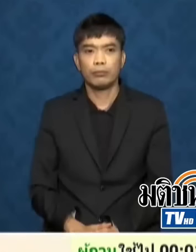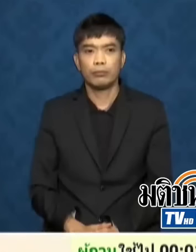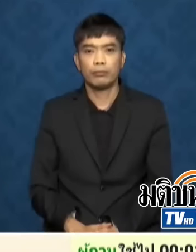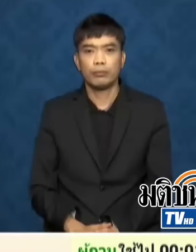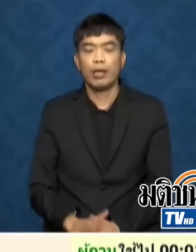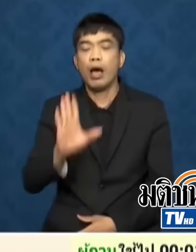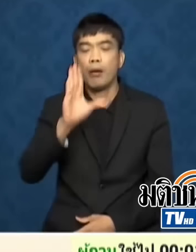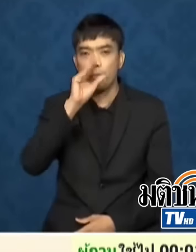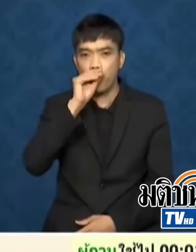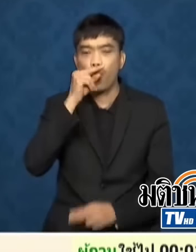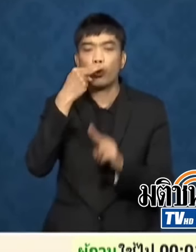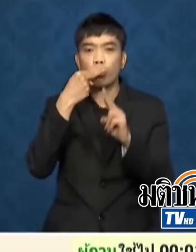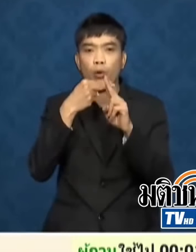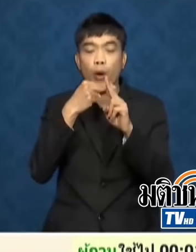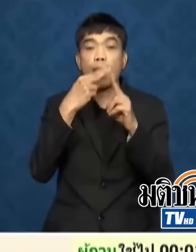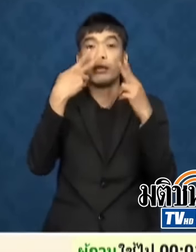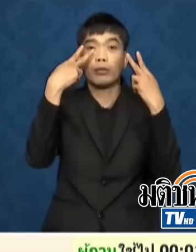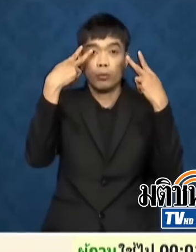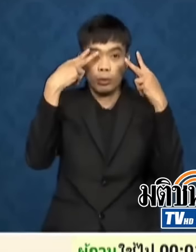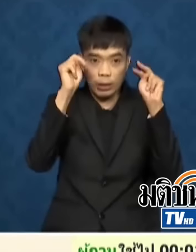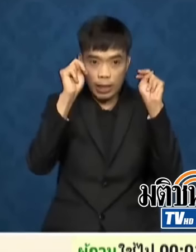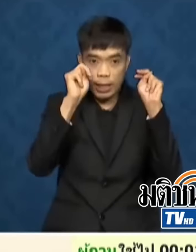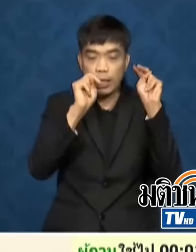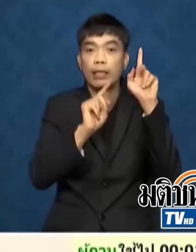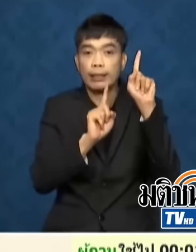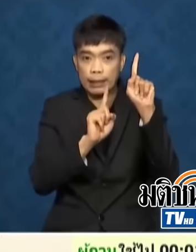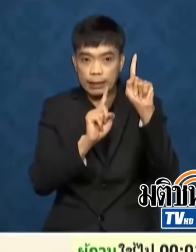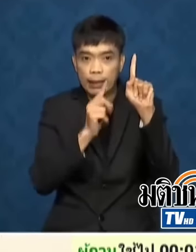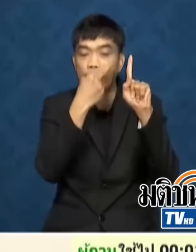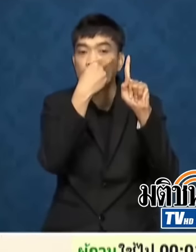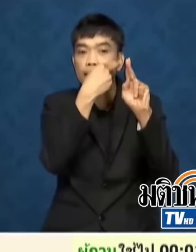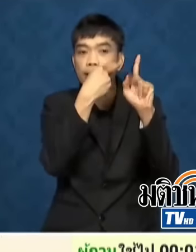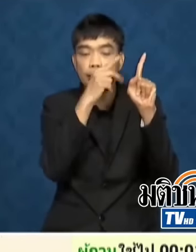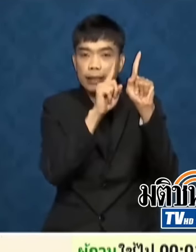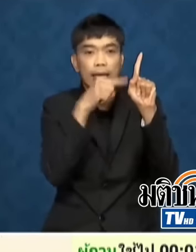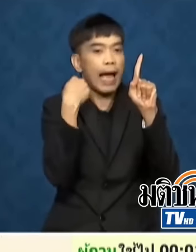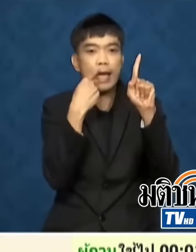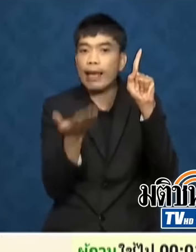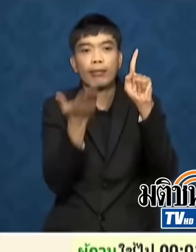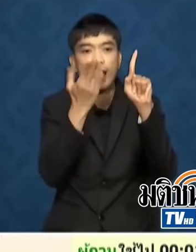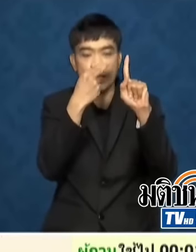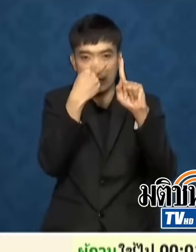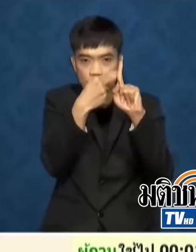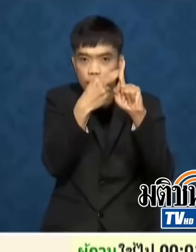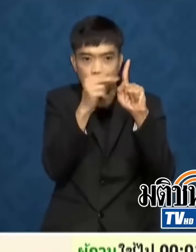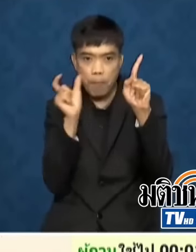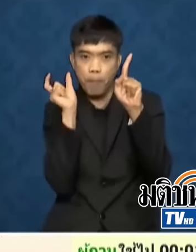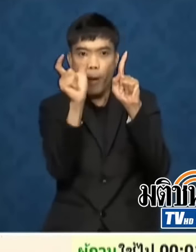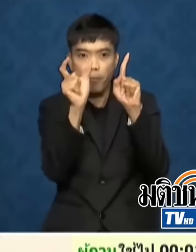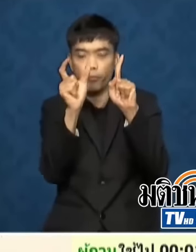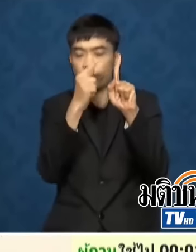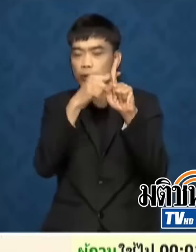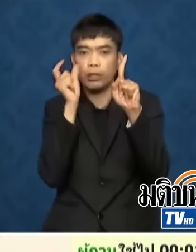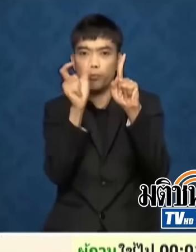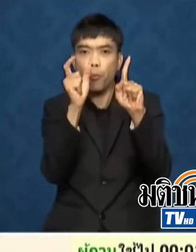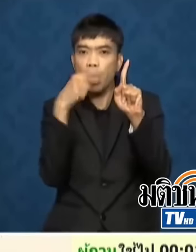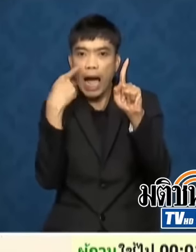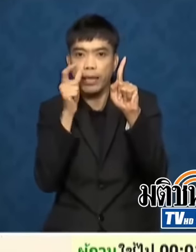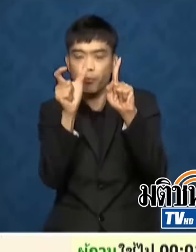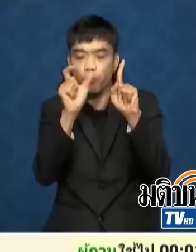หนึ่งแต่ห้ามไม่ใช่ขอความกรุณาอย่าเอ่ยชื่อนะครับเพราะว่าบุคคลภายนอกที่ท่านเอ่ยชื่อเกิดความเสียห